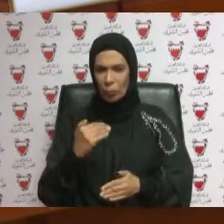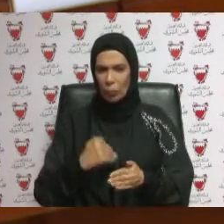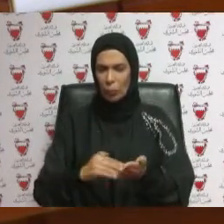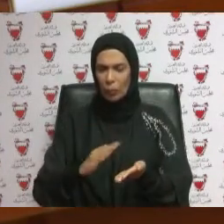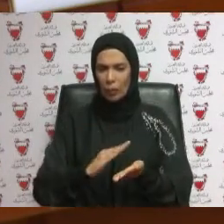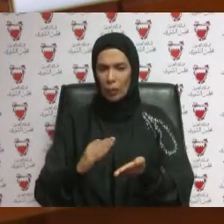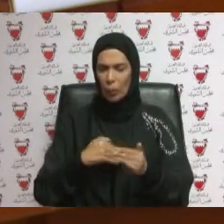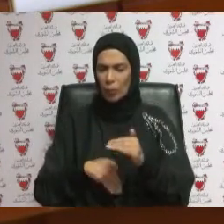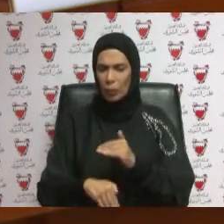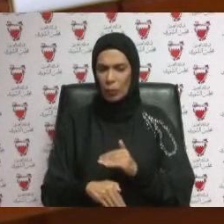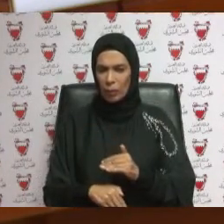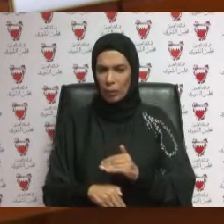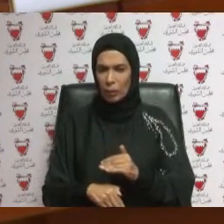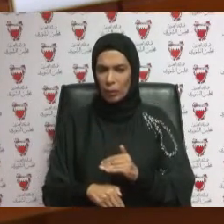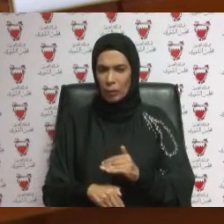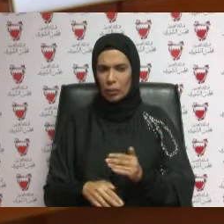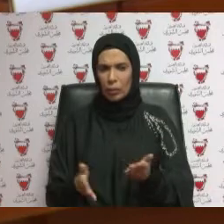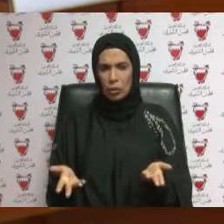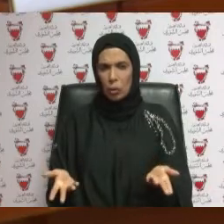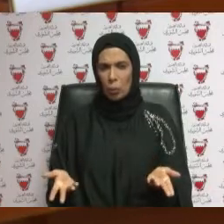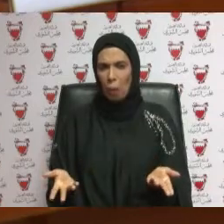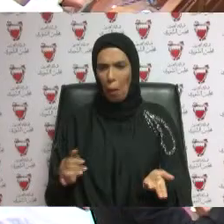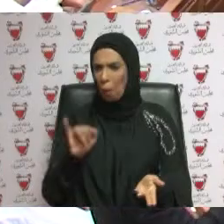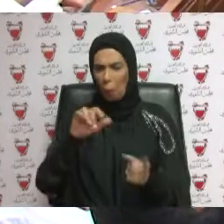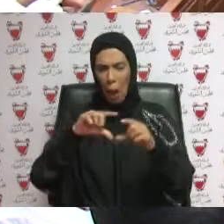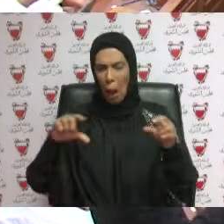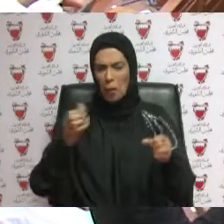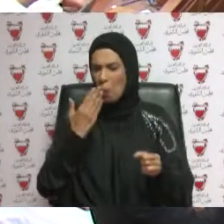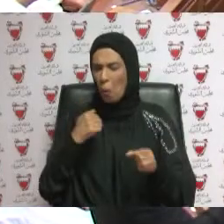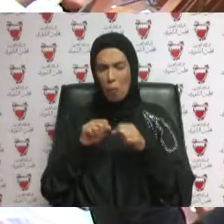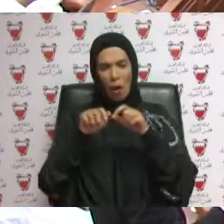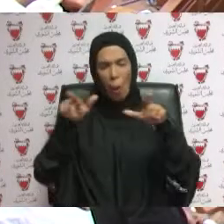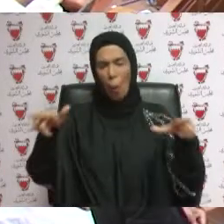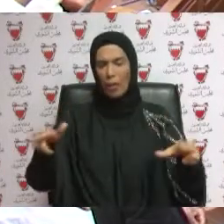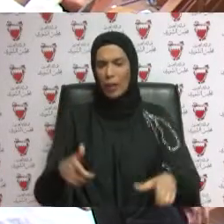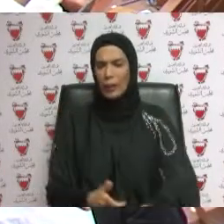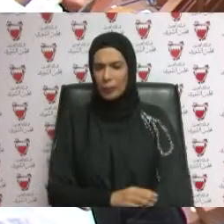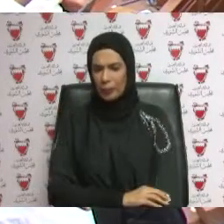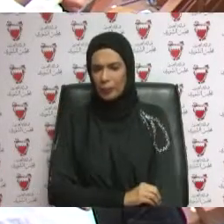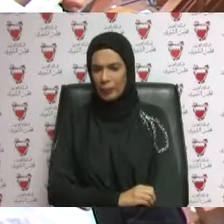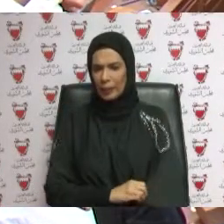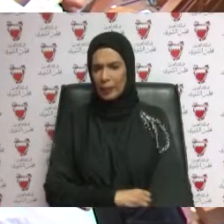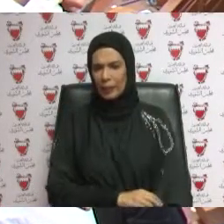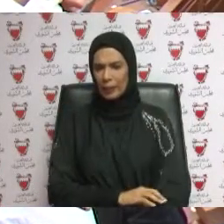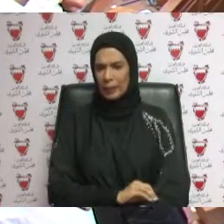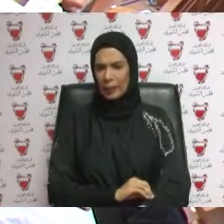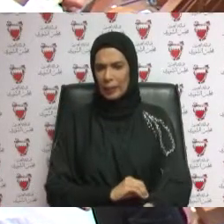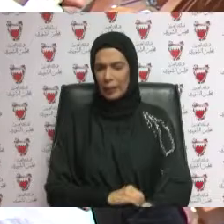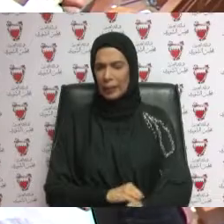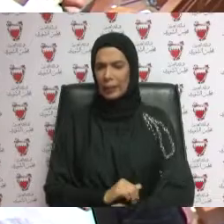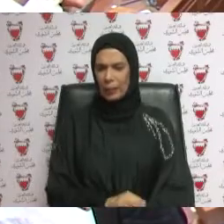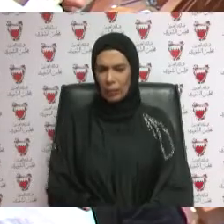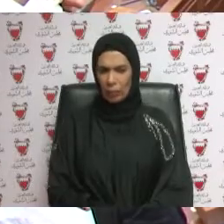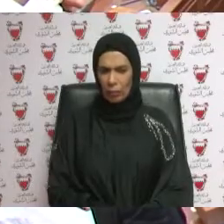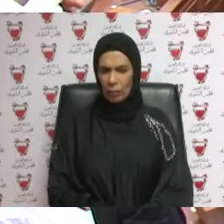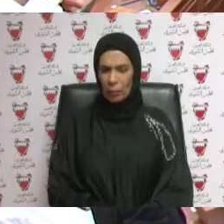مغمورة بالمياه؟ إذا هي مغمورة بالمياه فيعني ما شفت إنه وين الممرات المائية. يمكن الحديث عن الدفان، ما أدري إذا